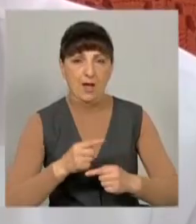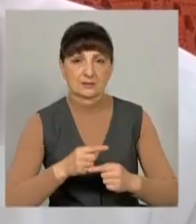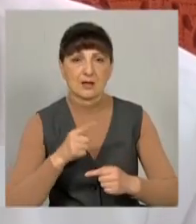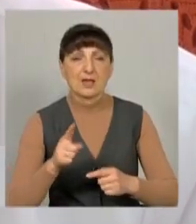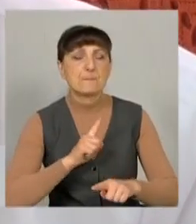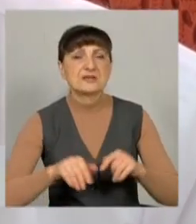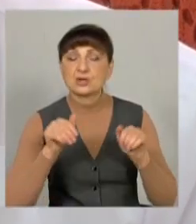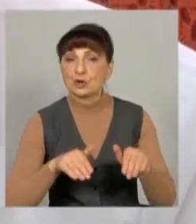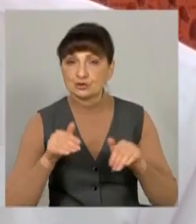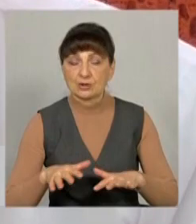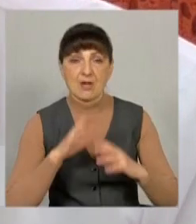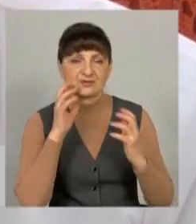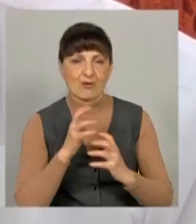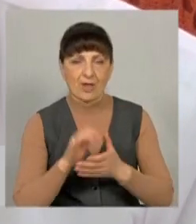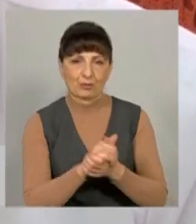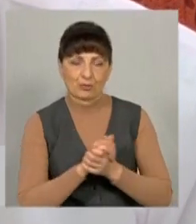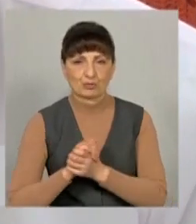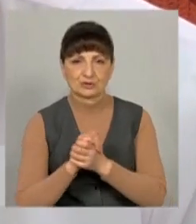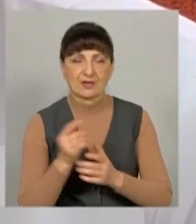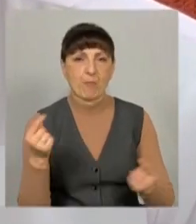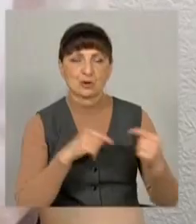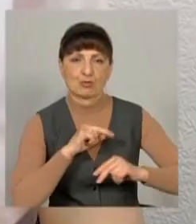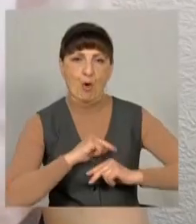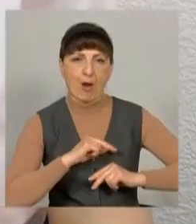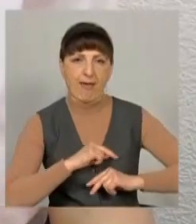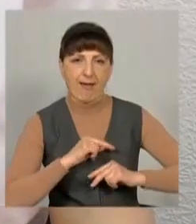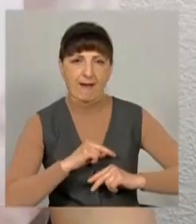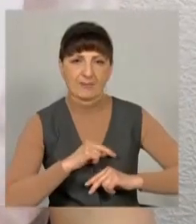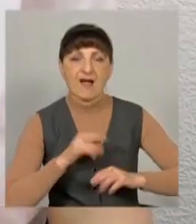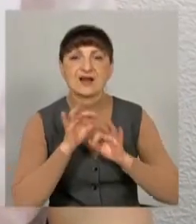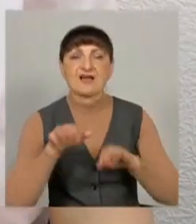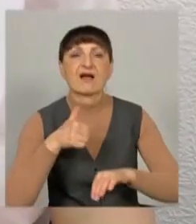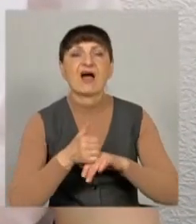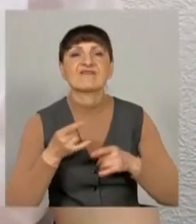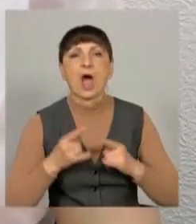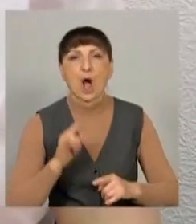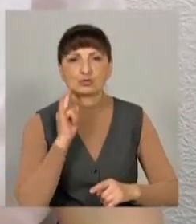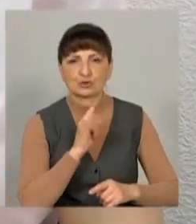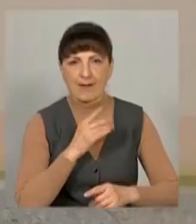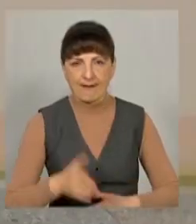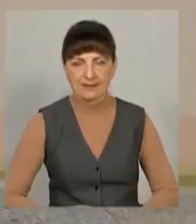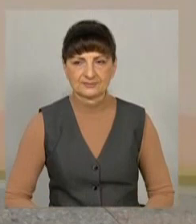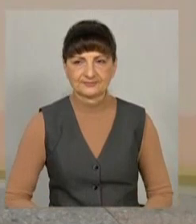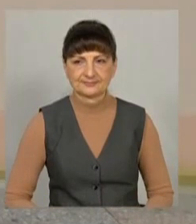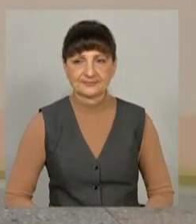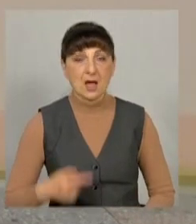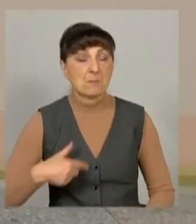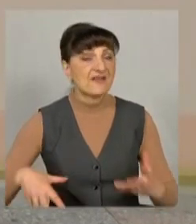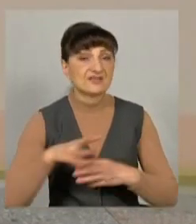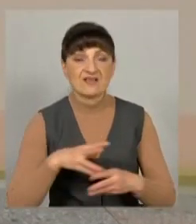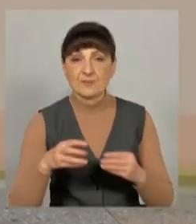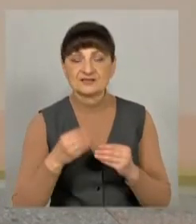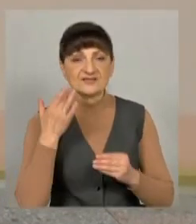немедленное решение и сохраняет дружескую нить между коллегами, рассказывает главная акушерка Ирина Блохина. Мы все вместе